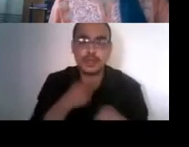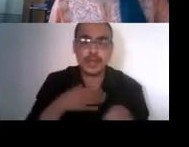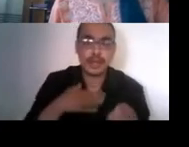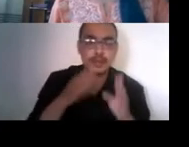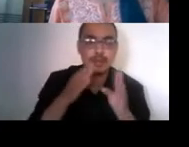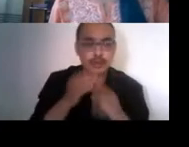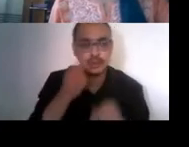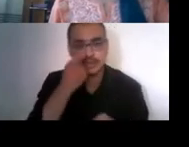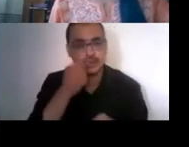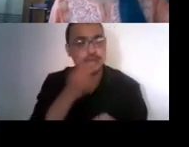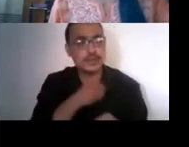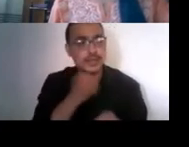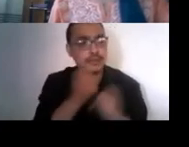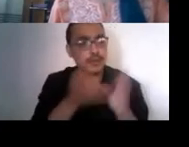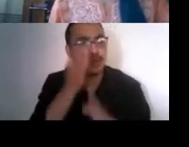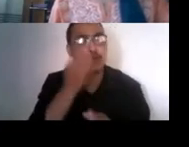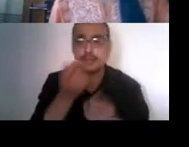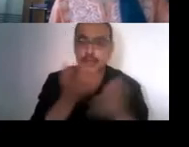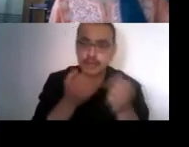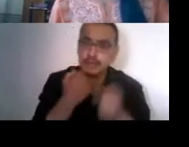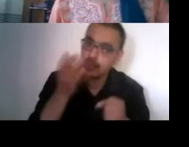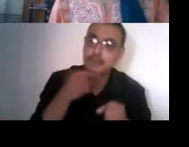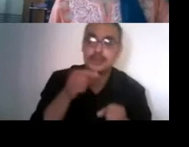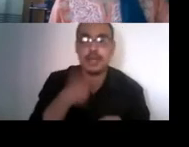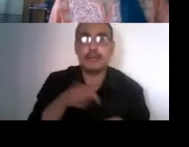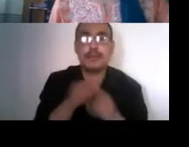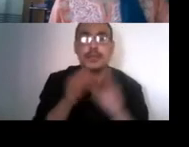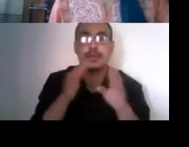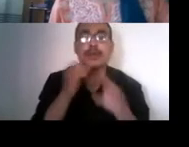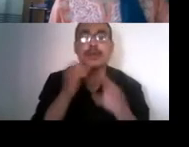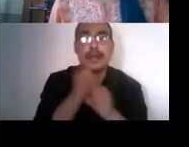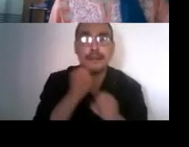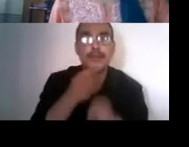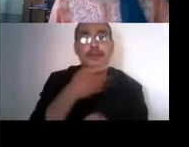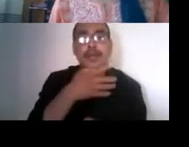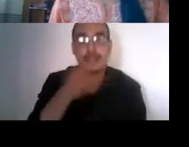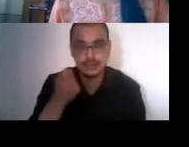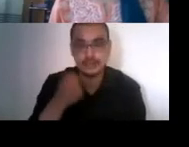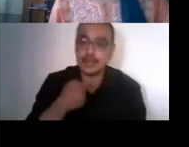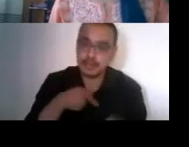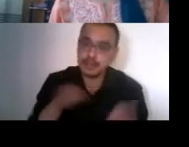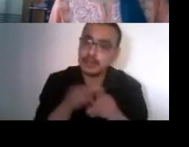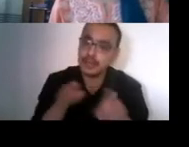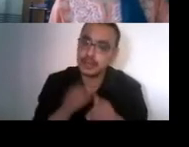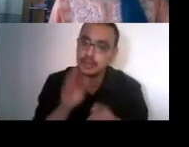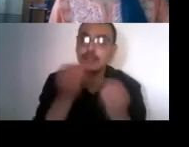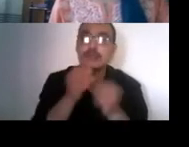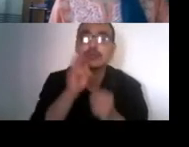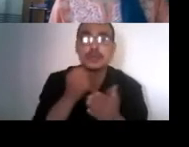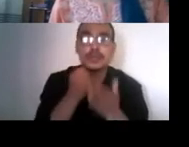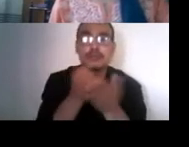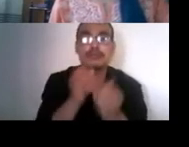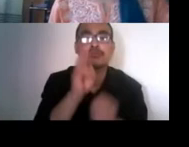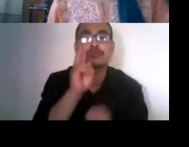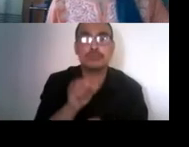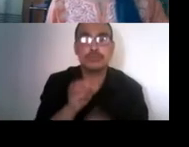मान्छेहरू कमाउन गए भनेपछि हामीले पनि अब घरको कामको लागि हामीले पनि के गर्नुपर्छ त सघाउनुपर्छ हामीले पनि